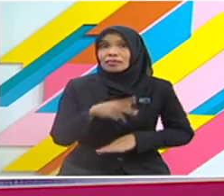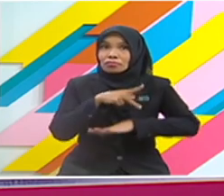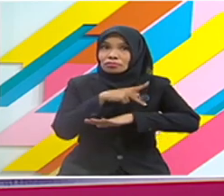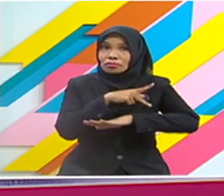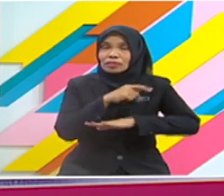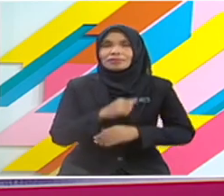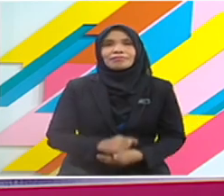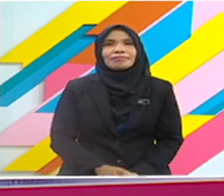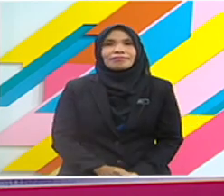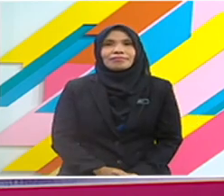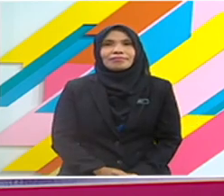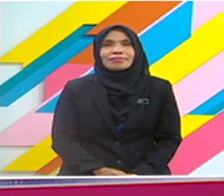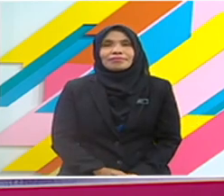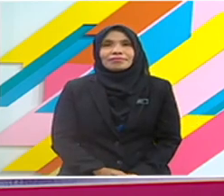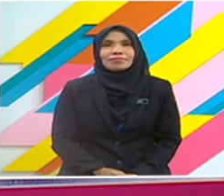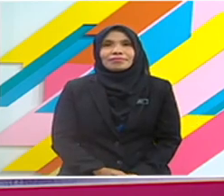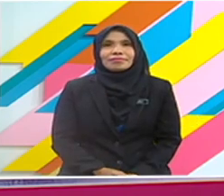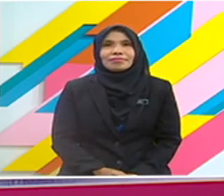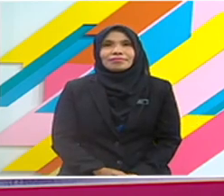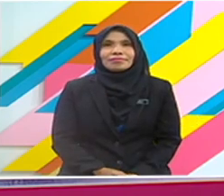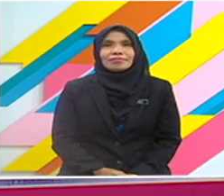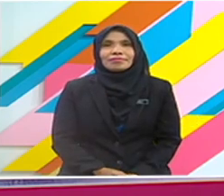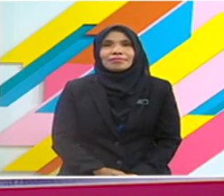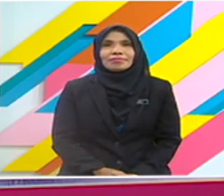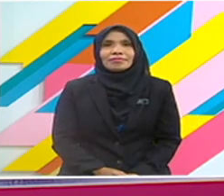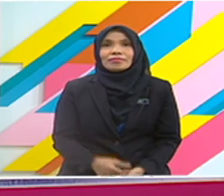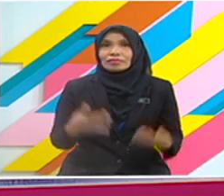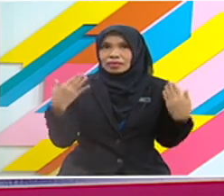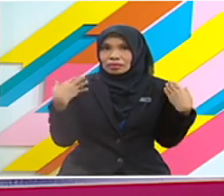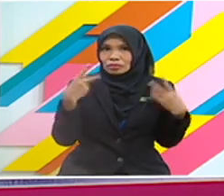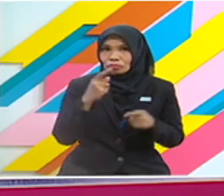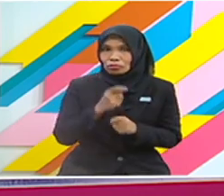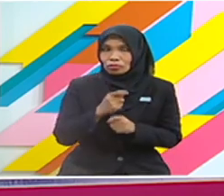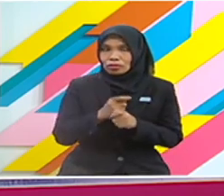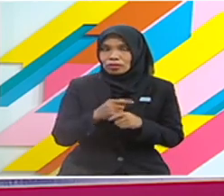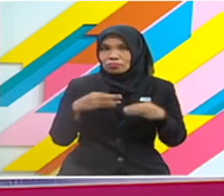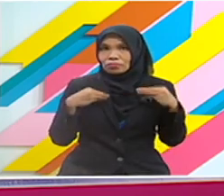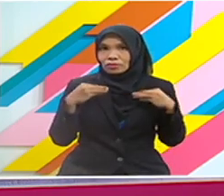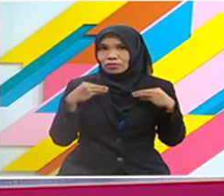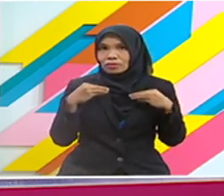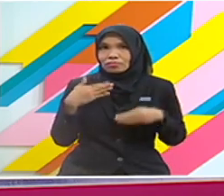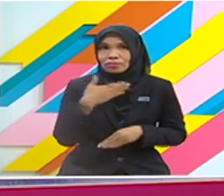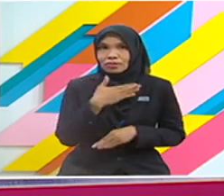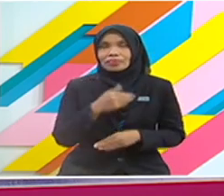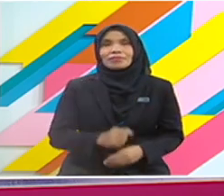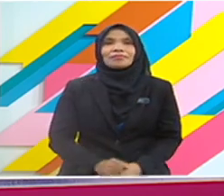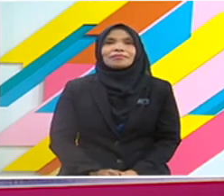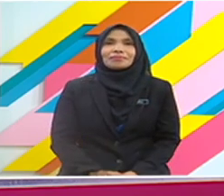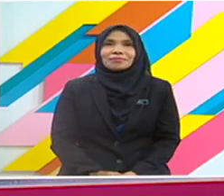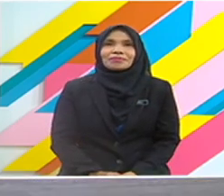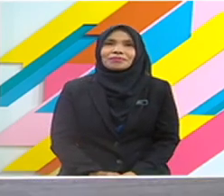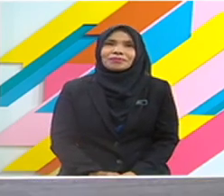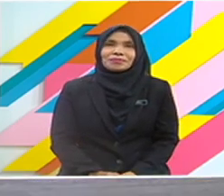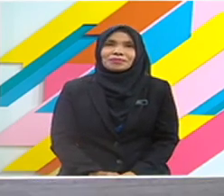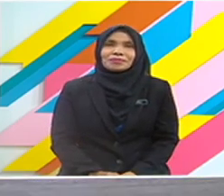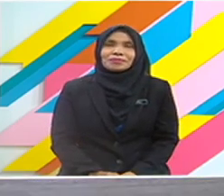kulit. Okey, masing-masing organ deria mempunyai fungsi-fungsi tertentu. Okey. Okay. Fungsi-fungsi tertentu. Okey,